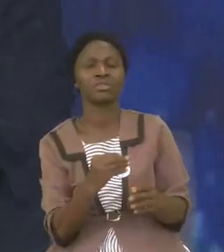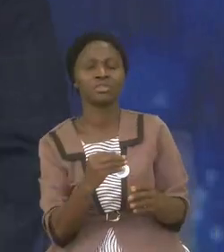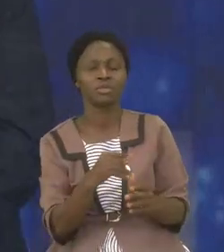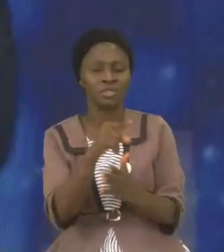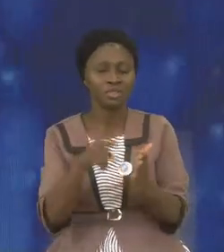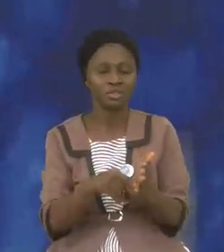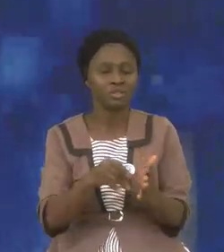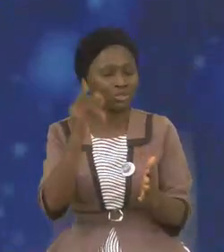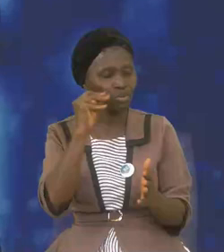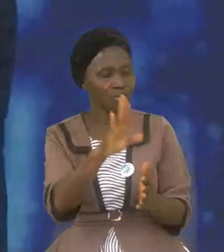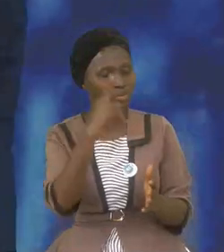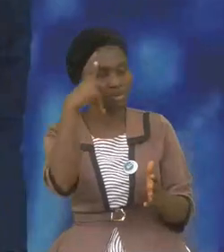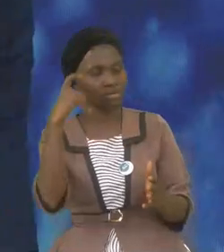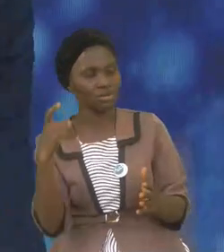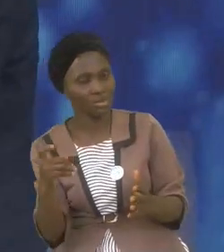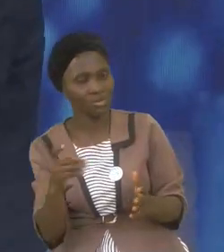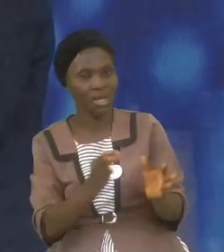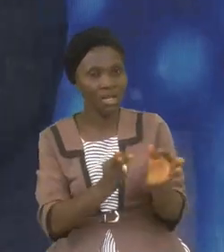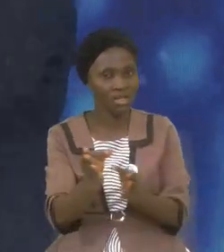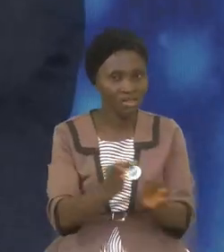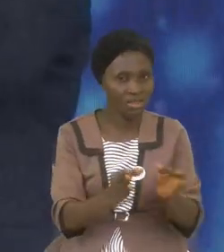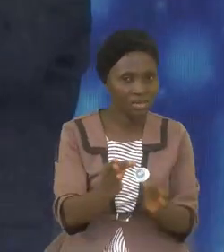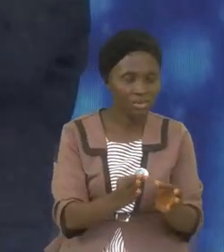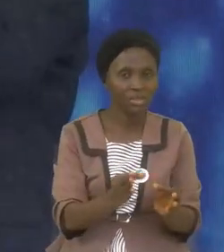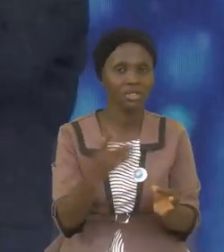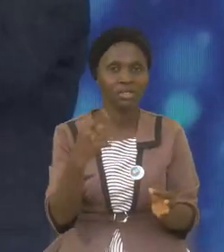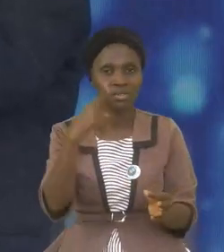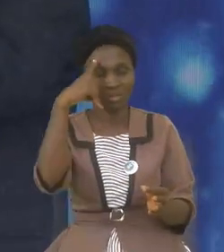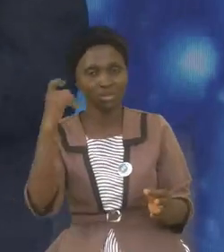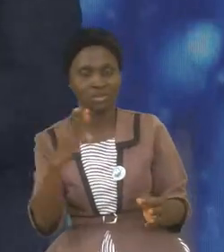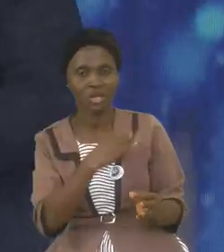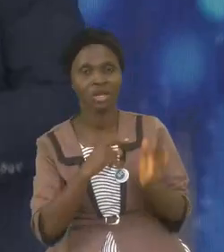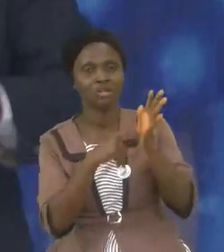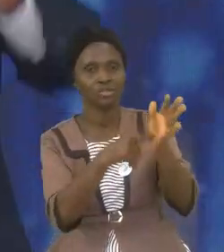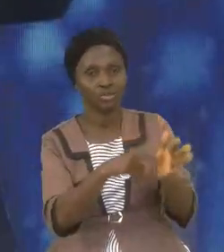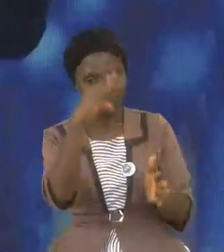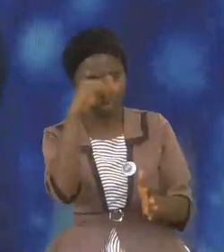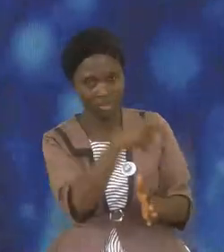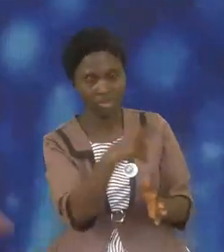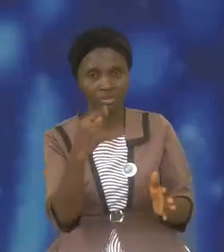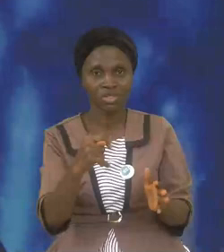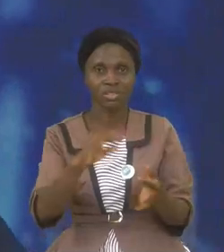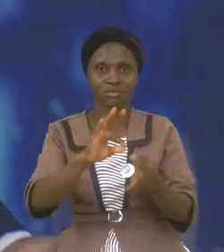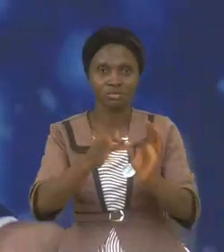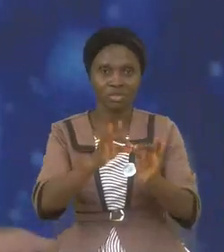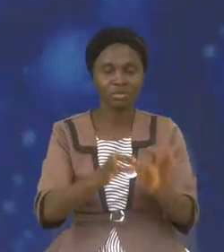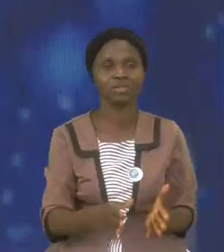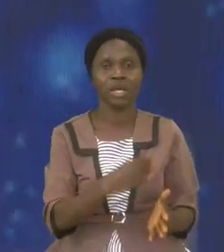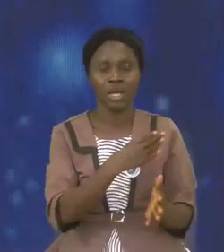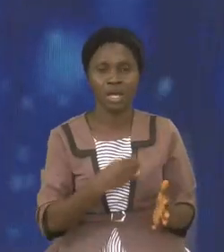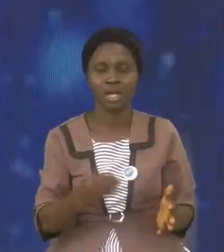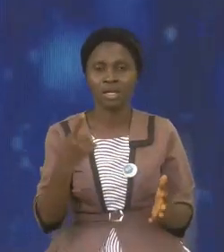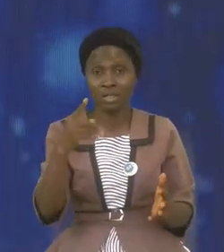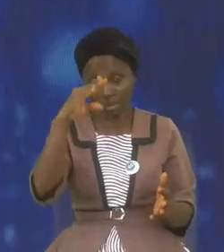avant que tu ne parles, voyez ce que tu pensais lorsque tu étais endormi. Voici ton rêve. Et Daniel